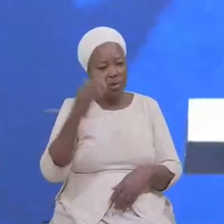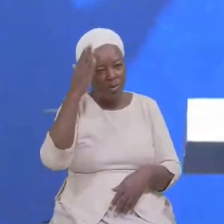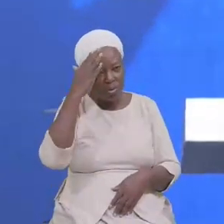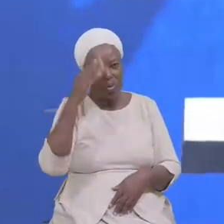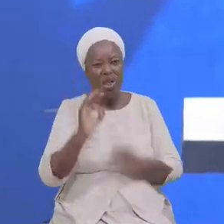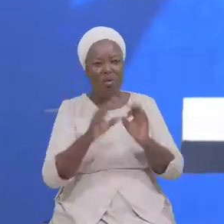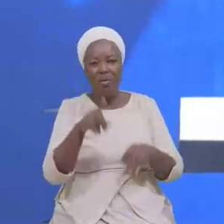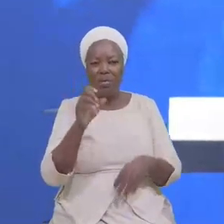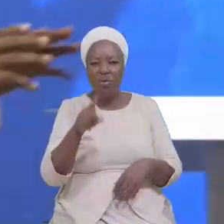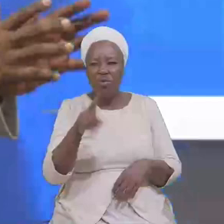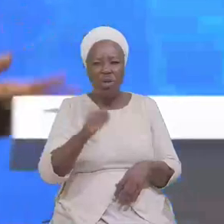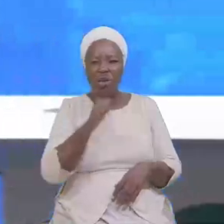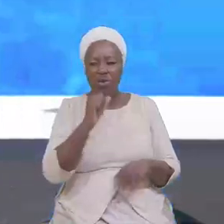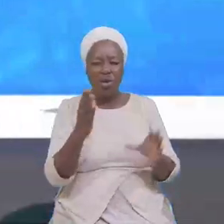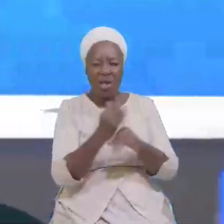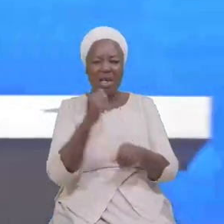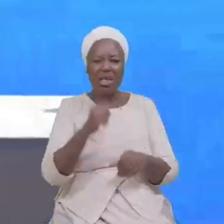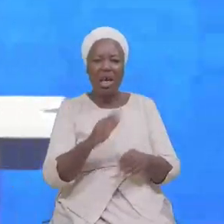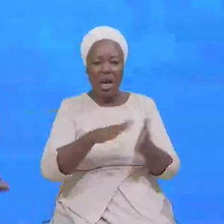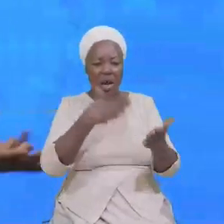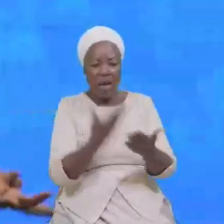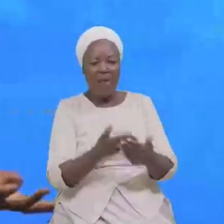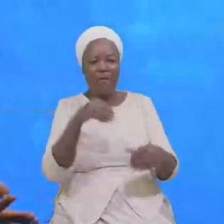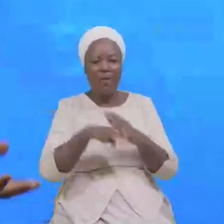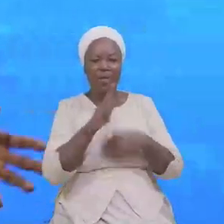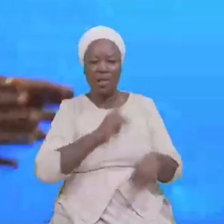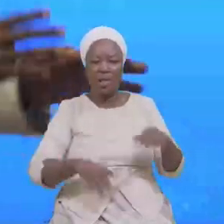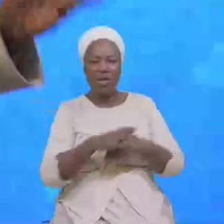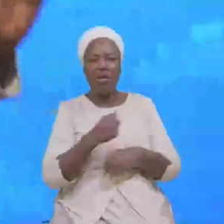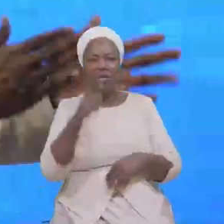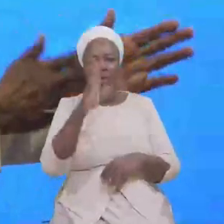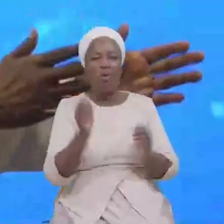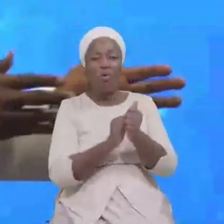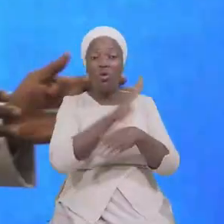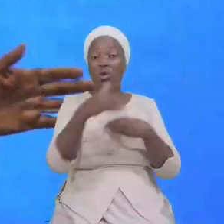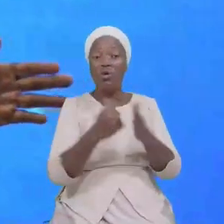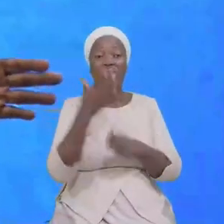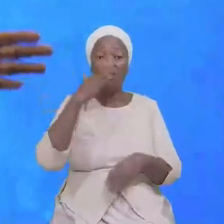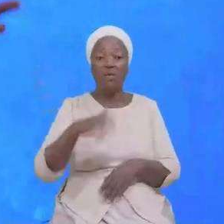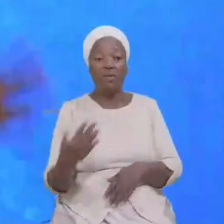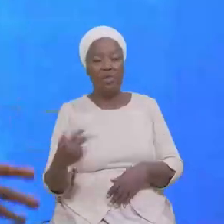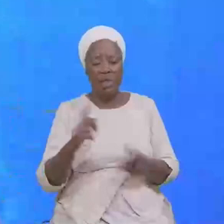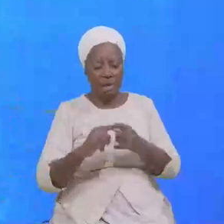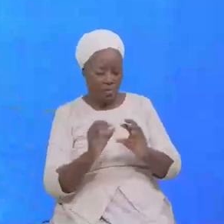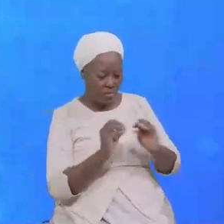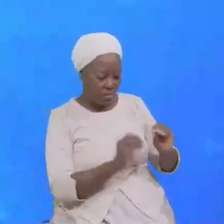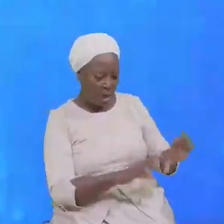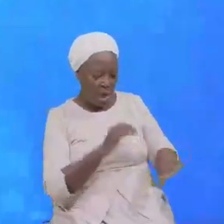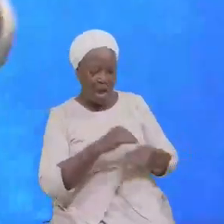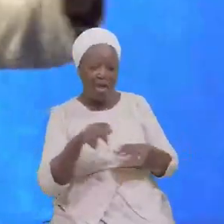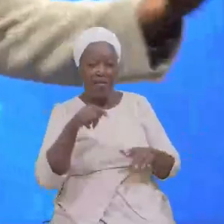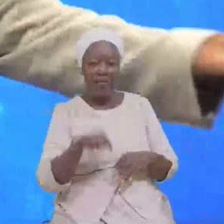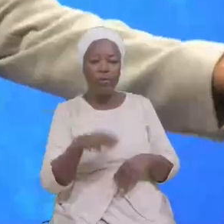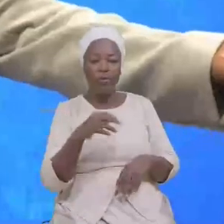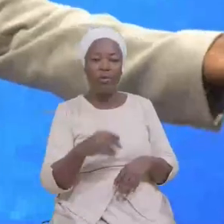ne peux pas aller dans le royaume de Dieu avec tous ces bagages, alors tu dois les déposer au pied de la